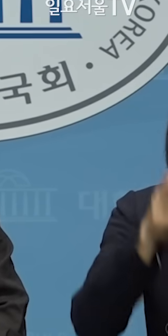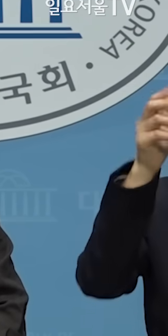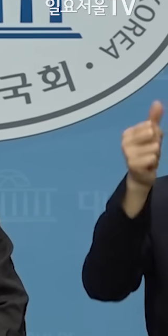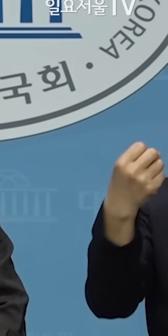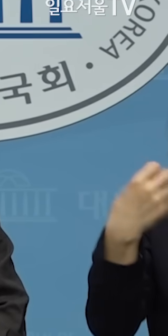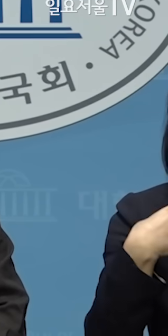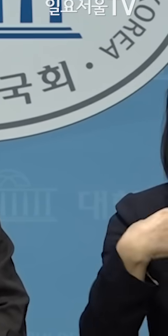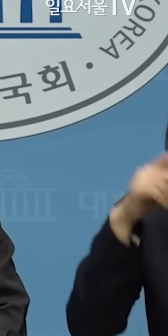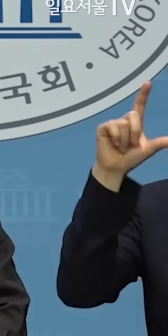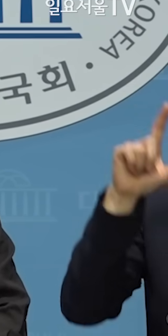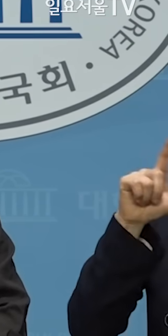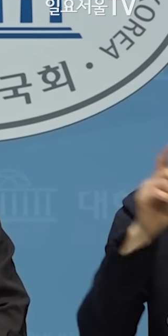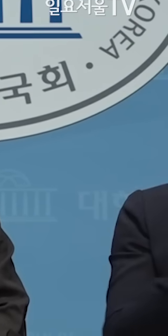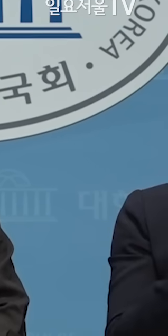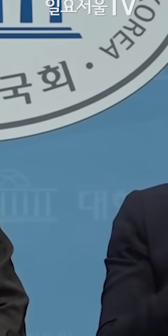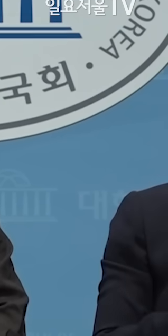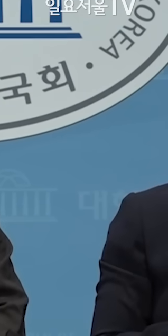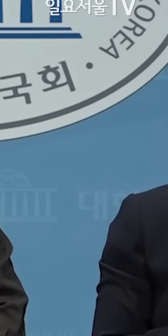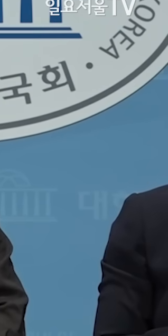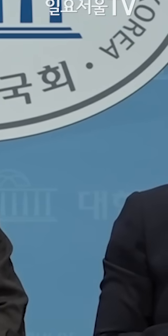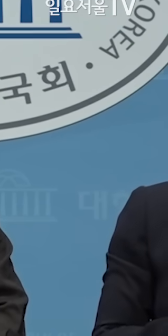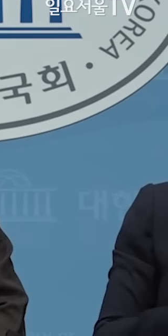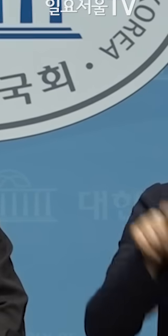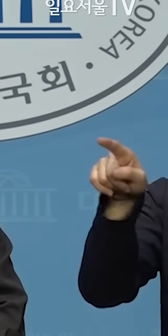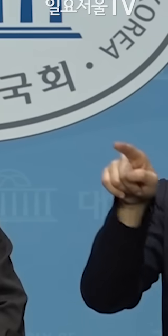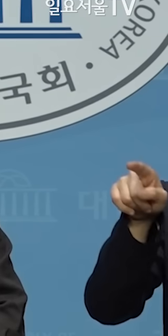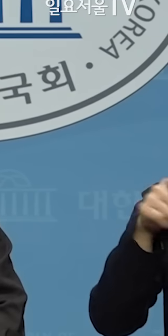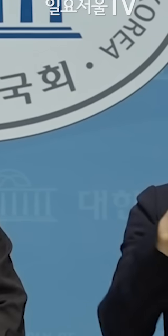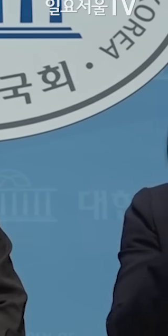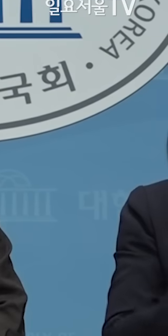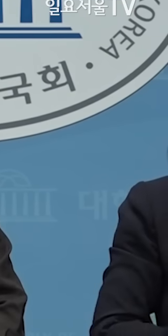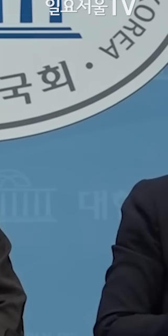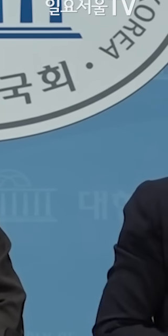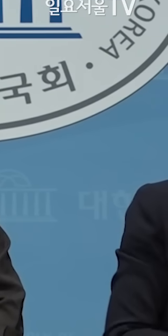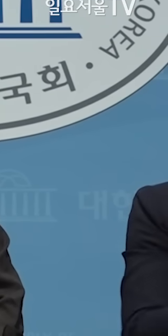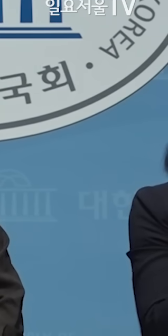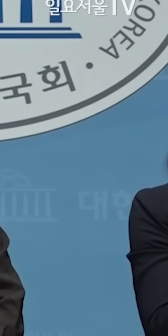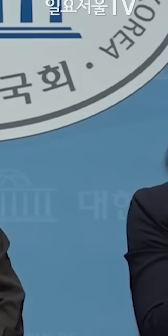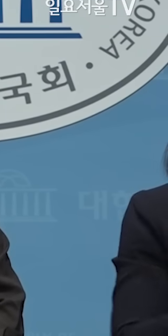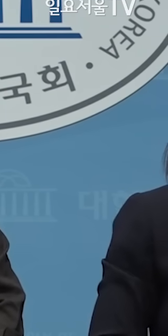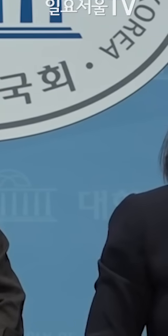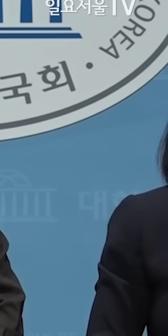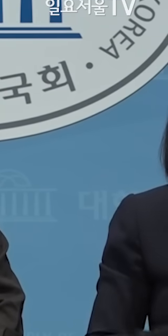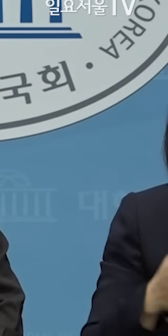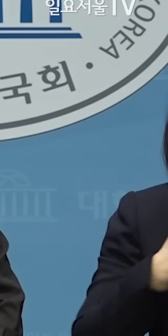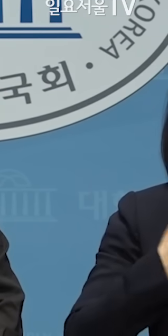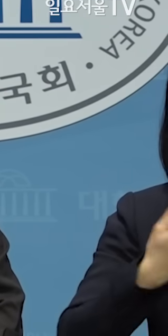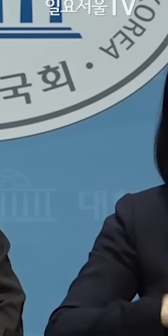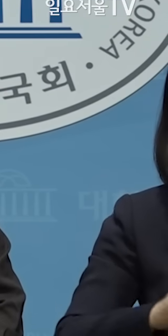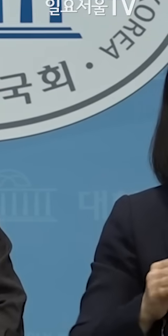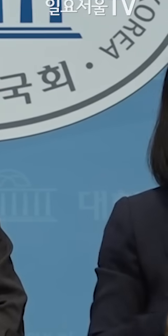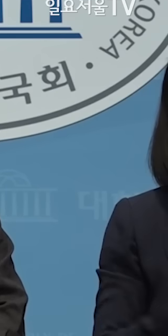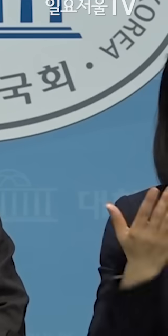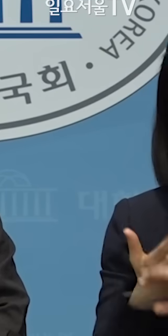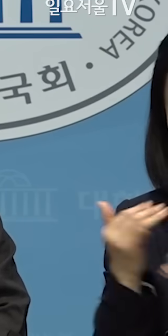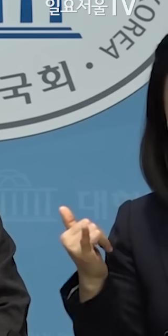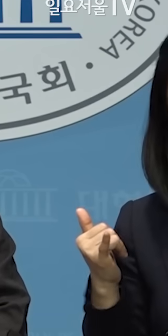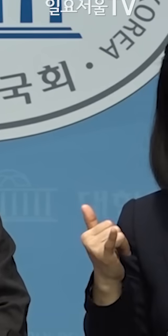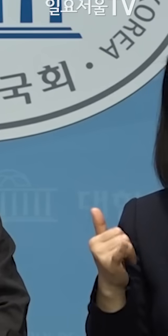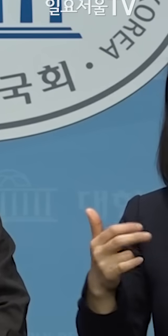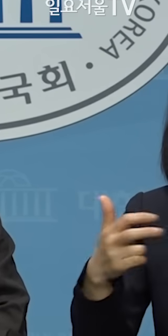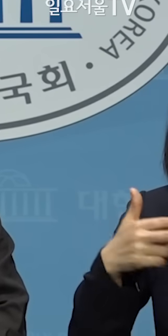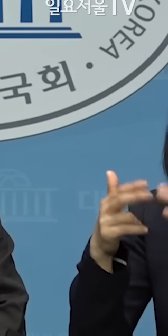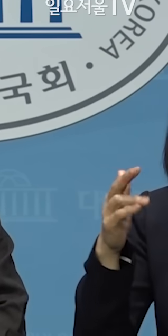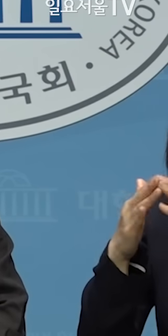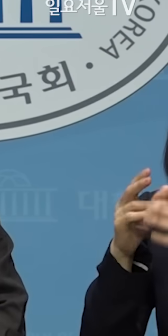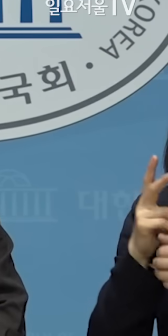발언과 태도는 국민 대다수의 상식을 지나치게 벗어났습니다 내 딸 아이 때문에 다른 사람이 의전원에